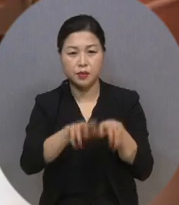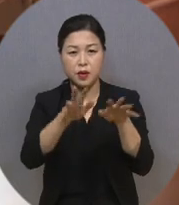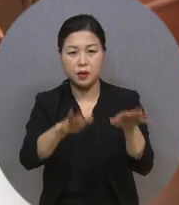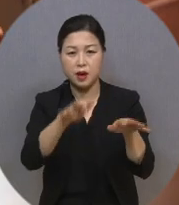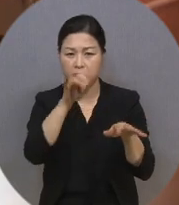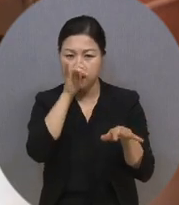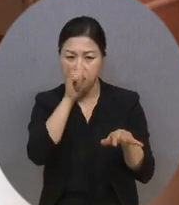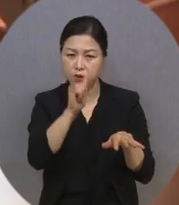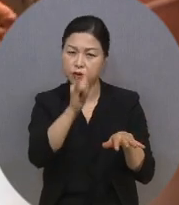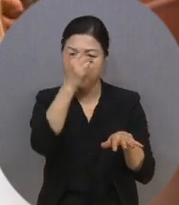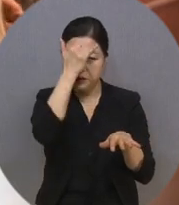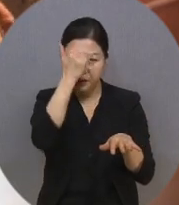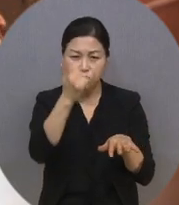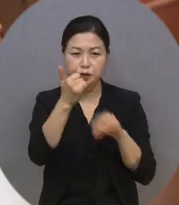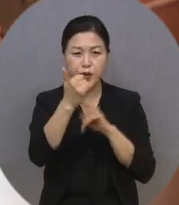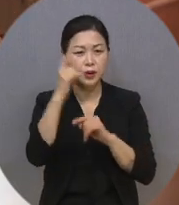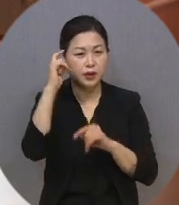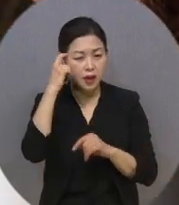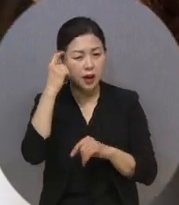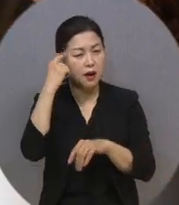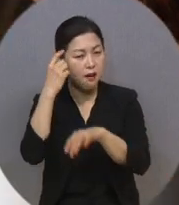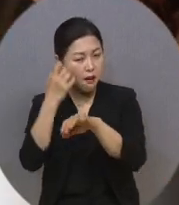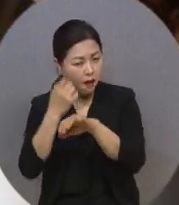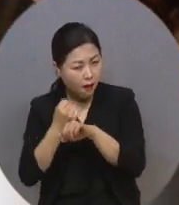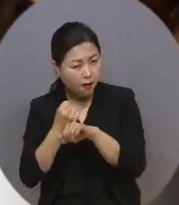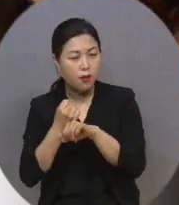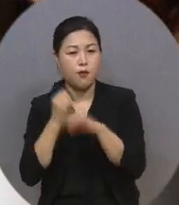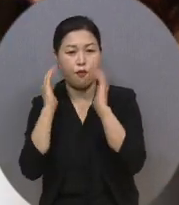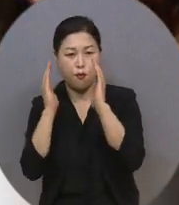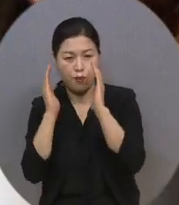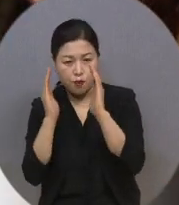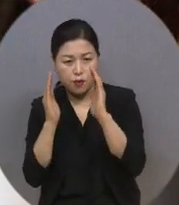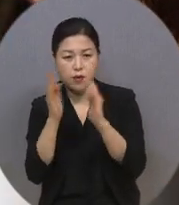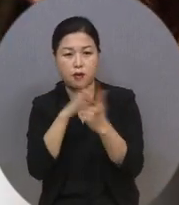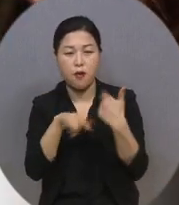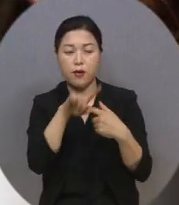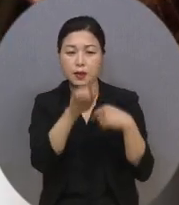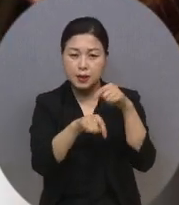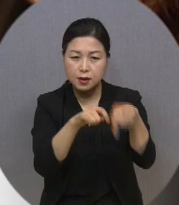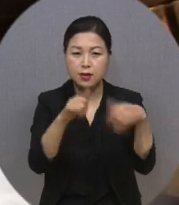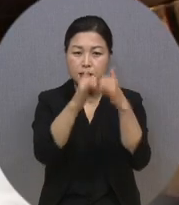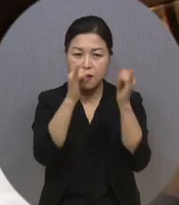충유의 사상과 학문을 연구하고 더욱 실천하여 우리 사회가